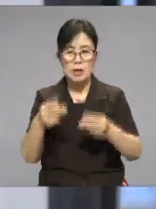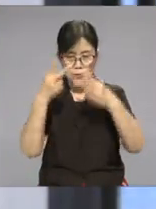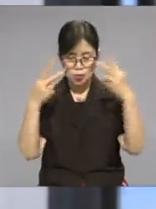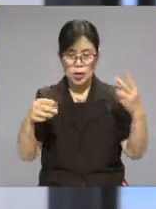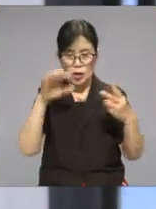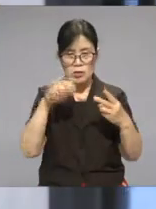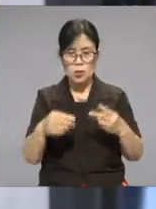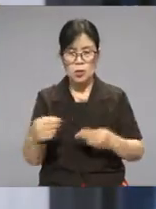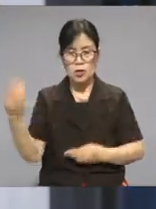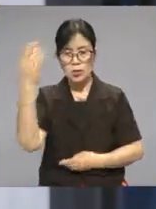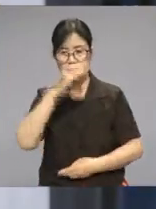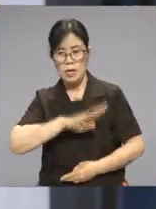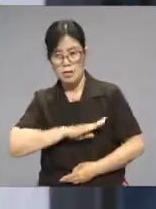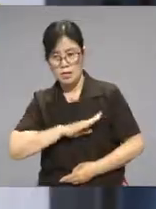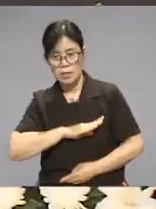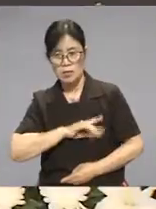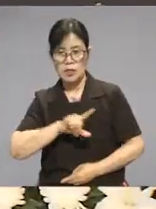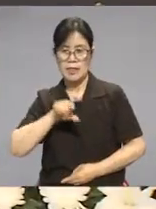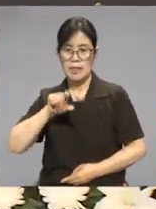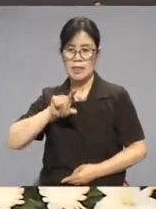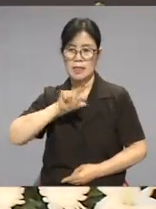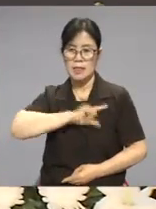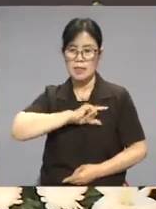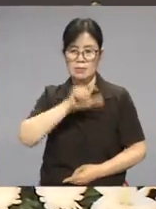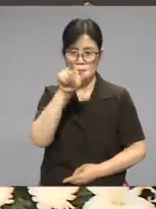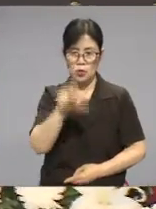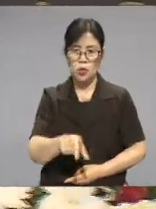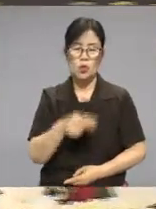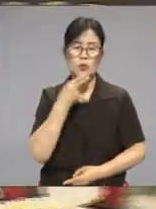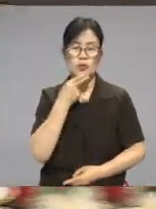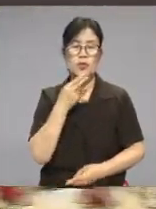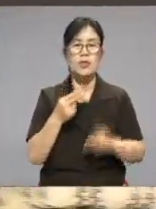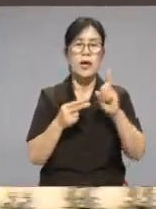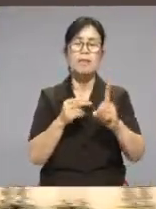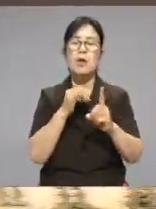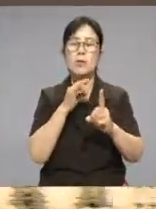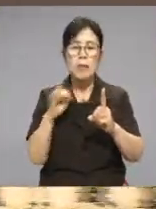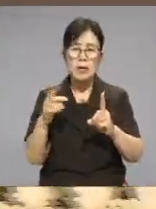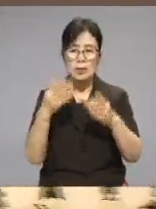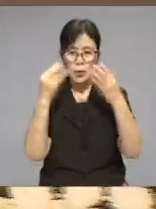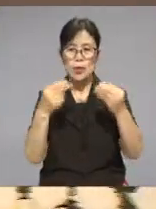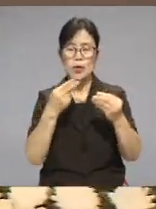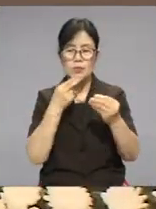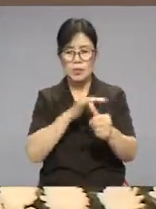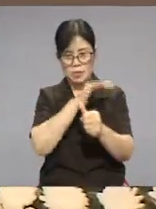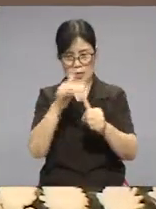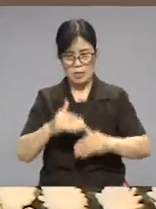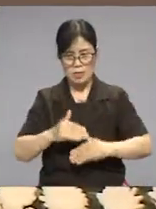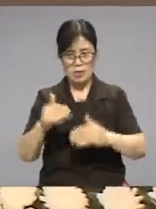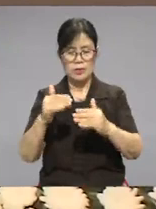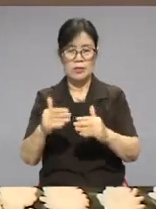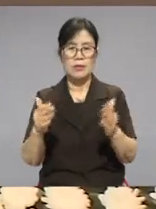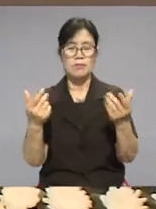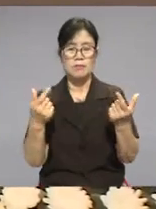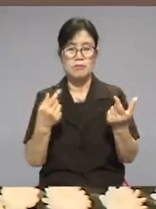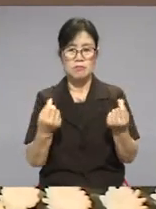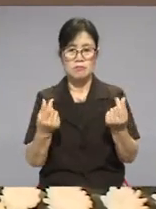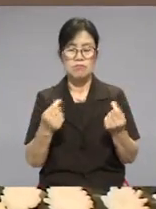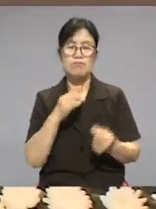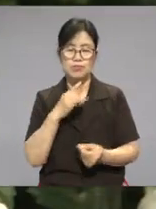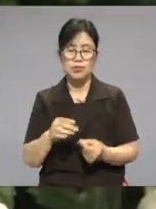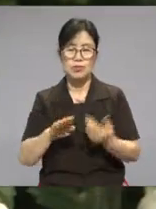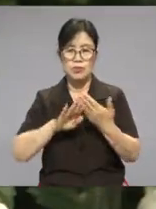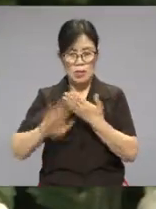영정사진도 위패도 없습니다. 한 명만 비공개 장례 절차에 들어갔을 뿐 나머지 22명의